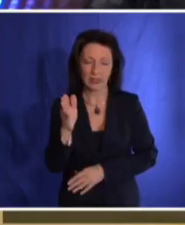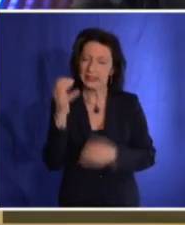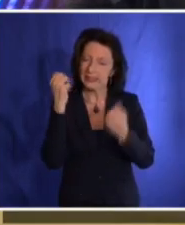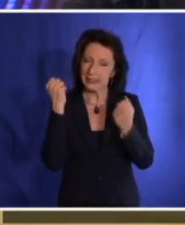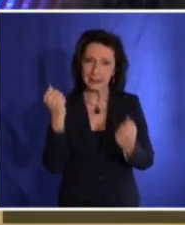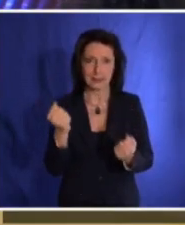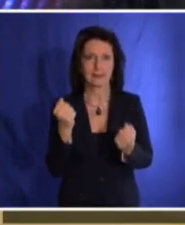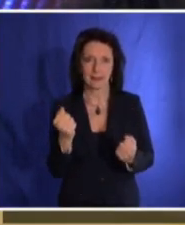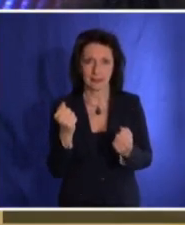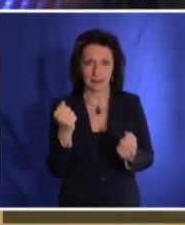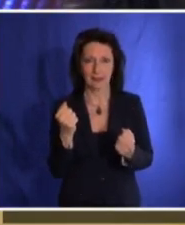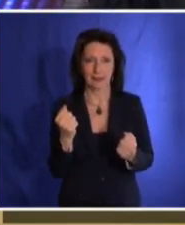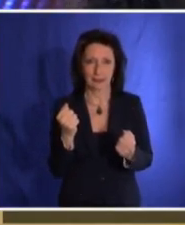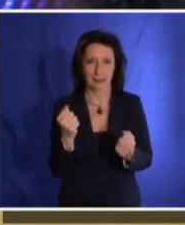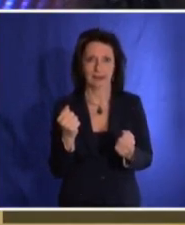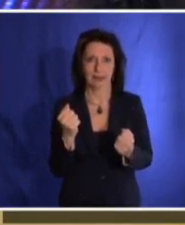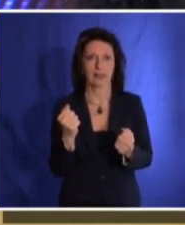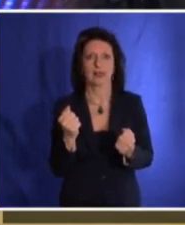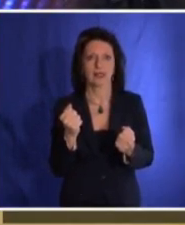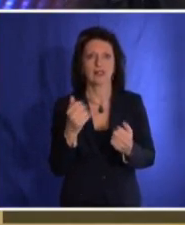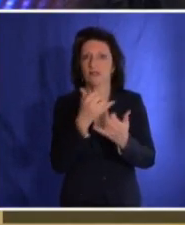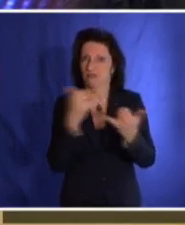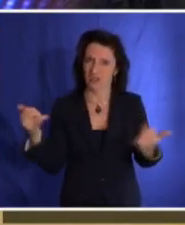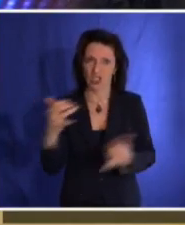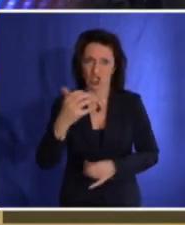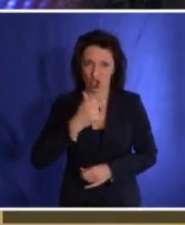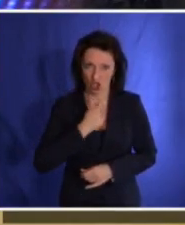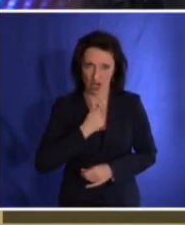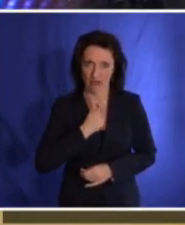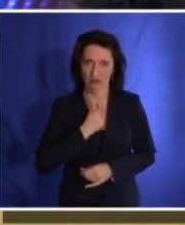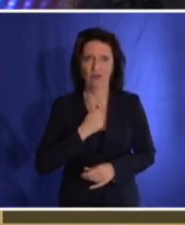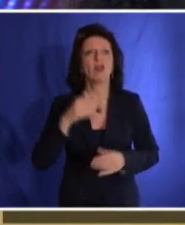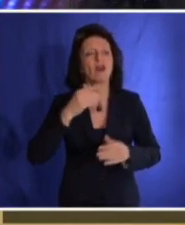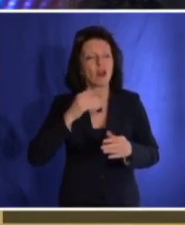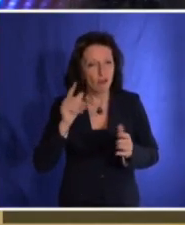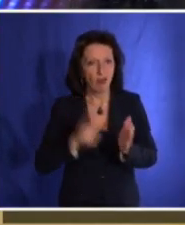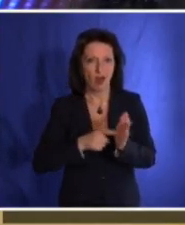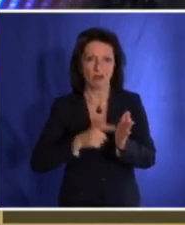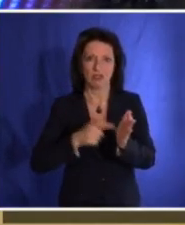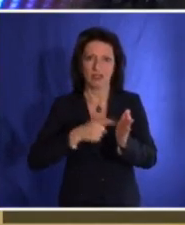sicherlich in der Subsidiarität und in einem Mehr an Eigenverantwortung.